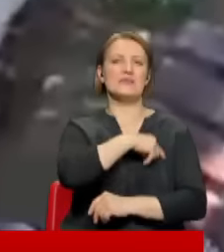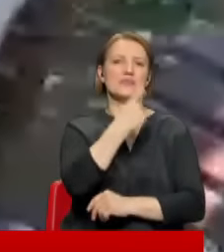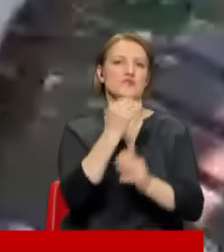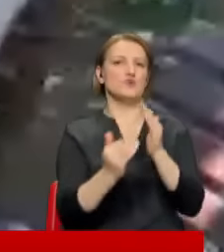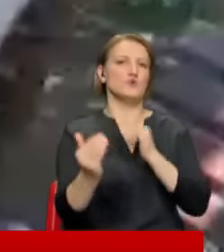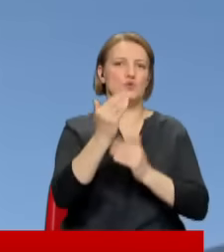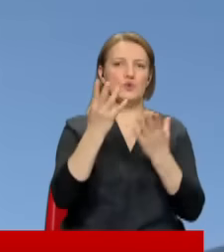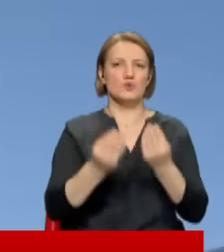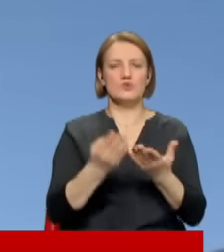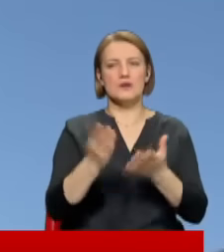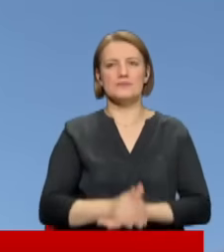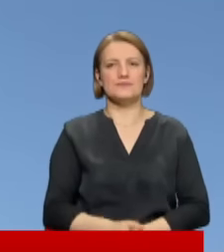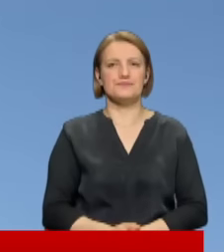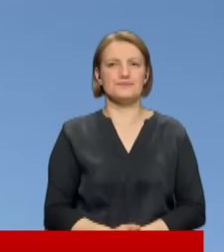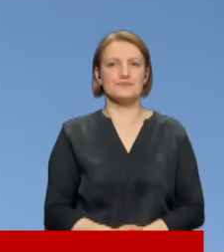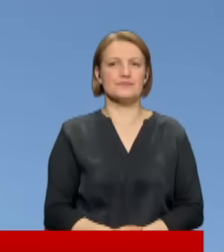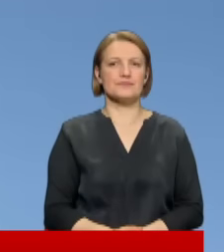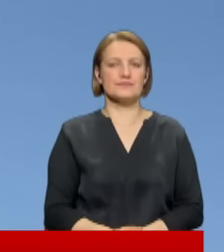üstünde seyredecek.